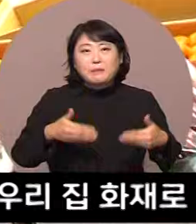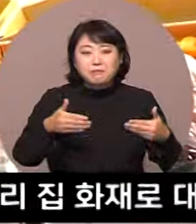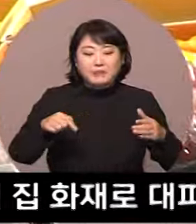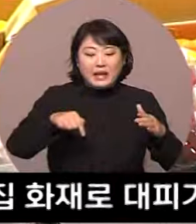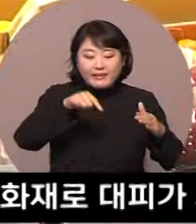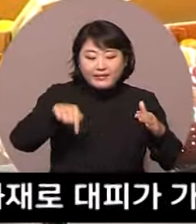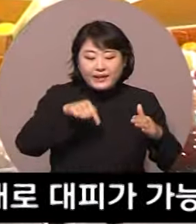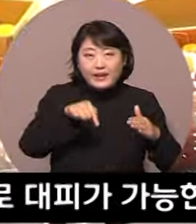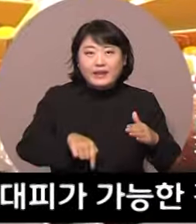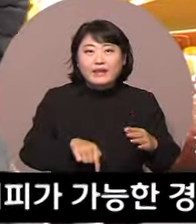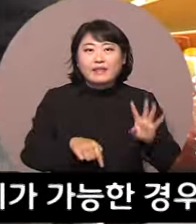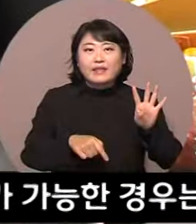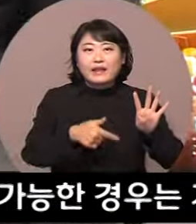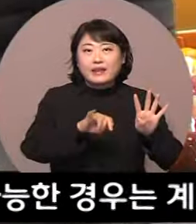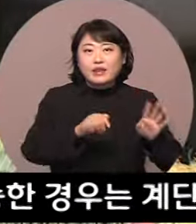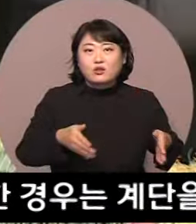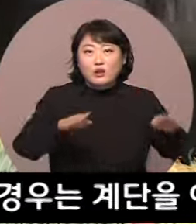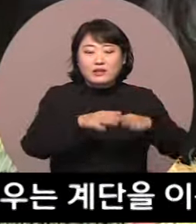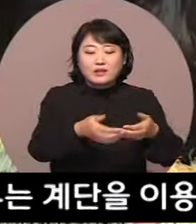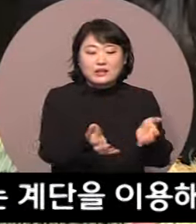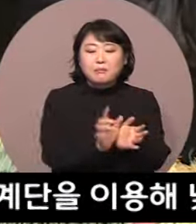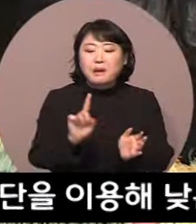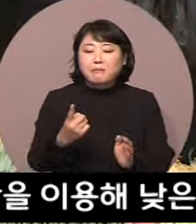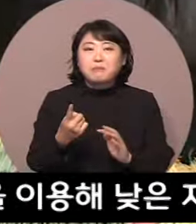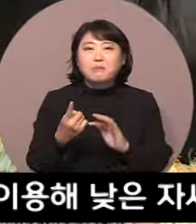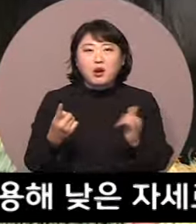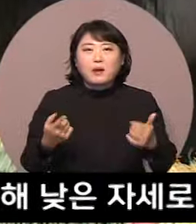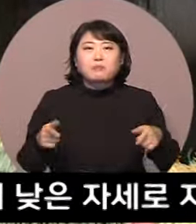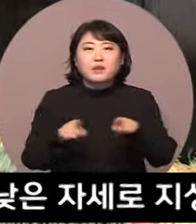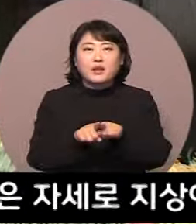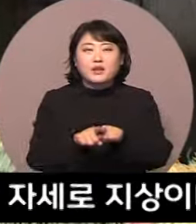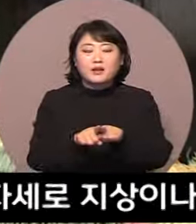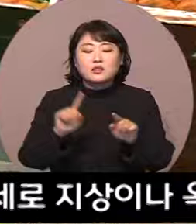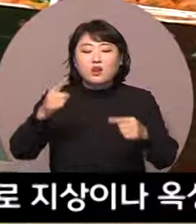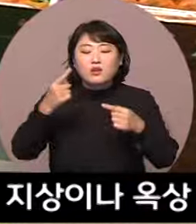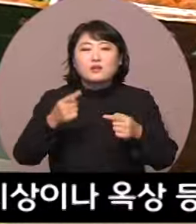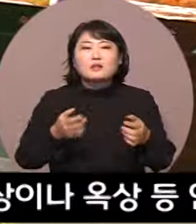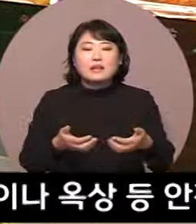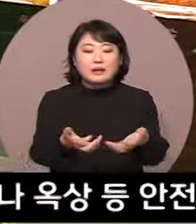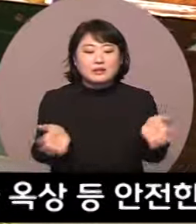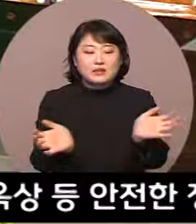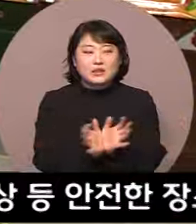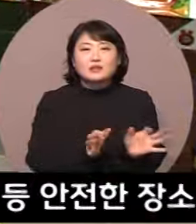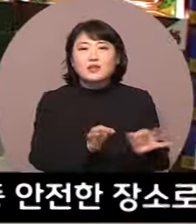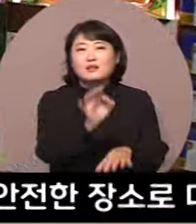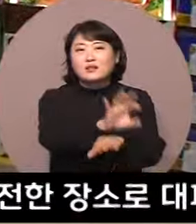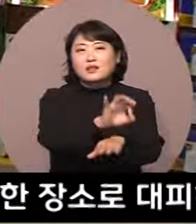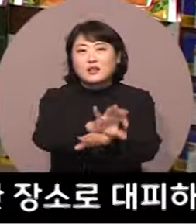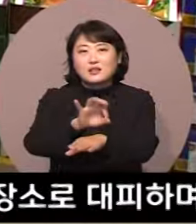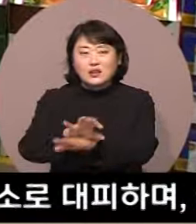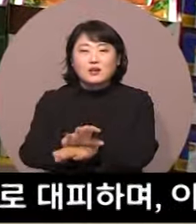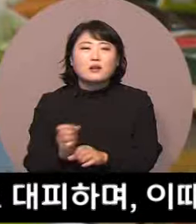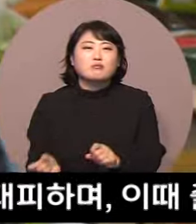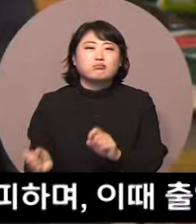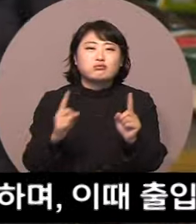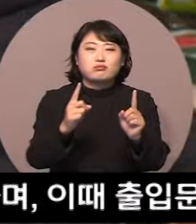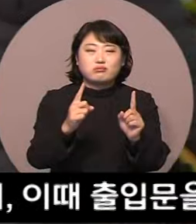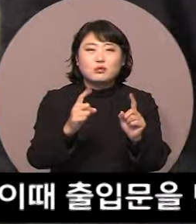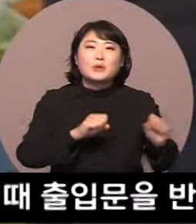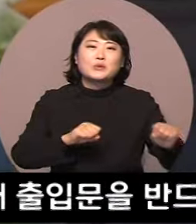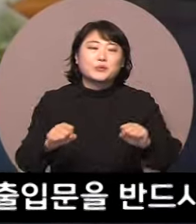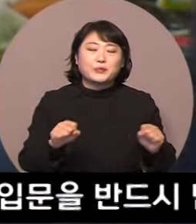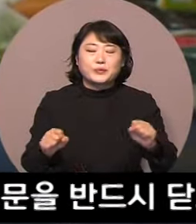4개 기관단체 100여 명과 함께 설 단체 장보기에 나서는 등 시장 활성화 캠페인을 시작했습니다.